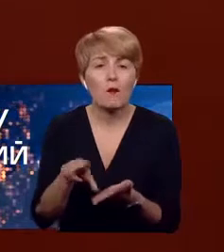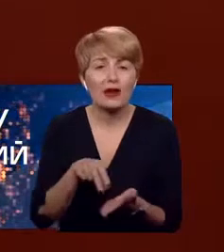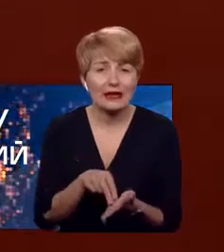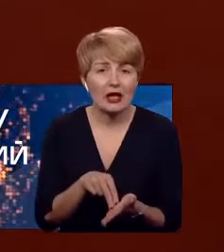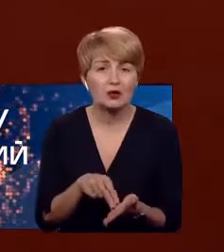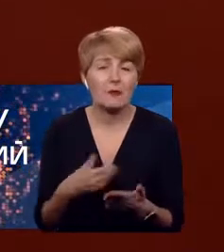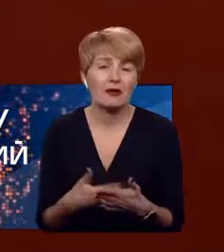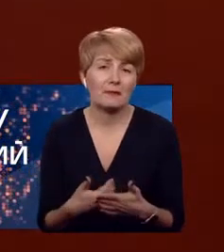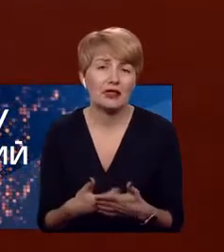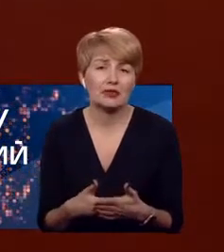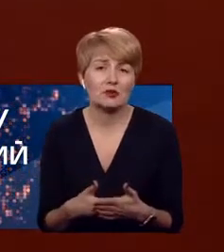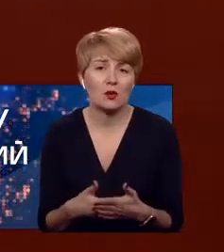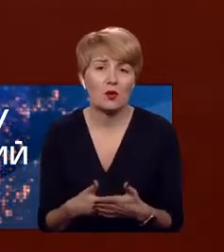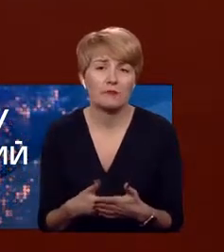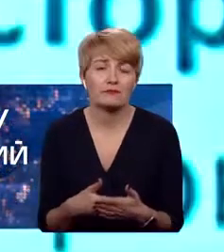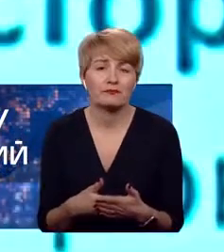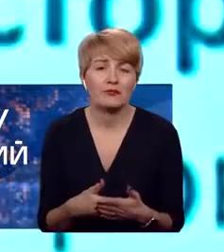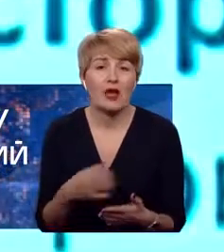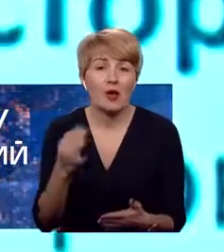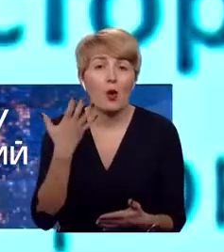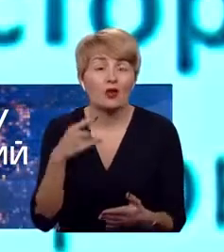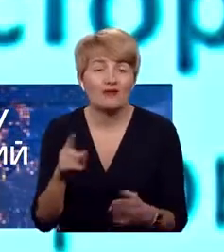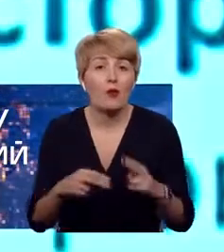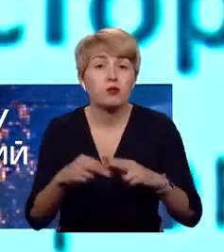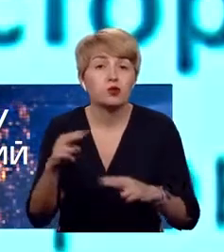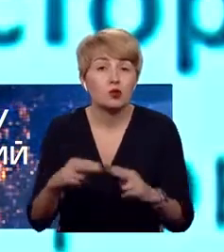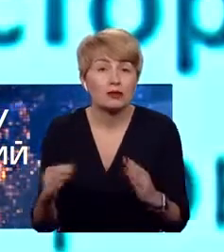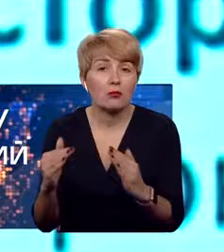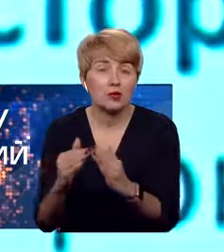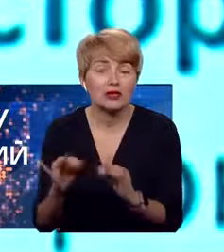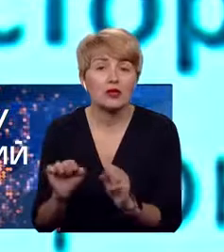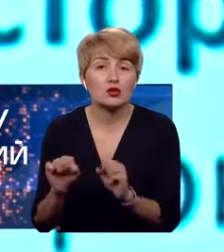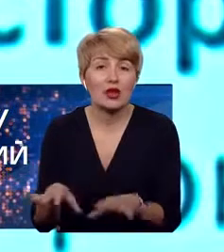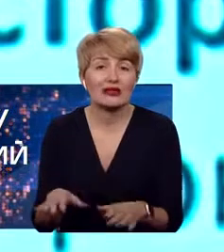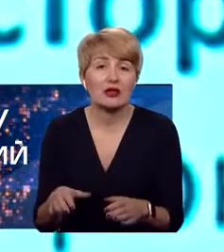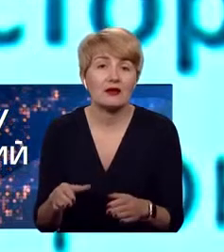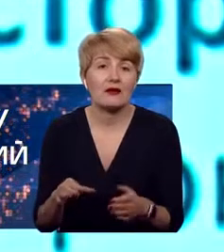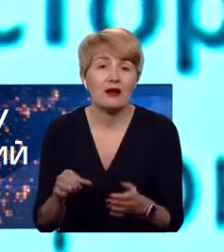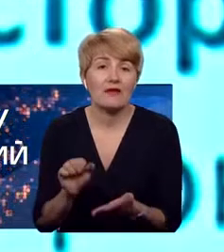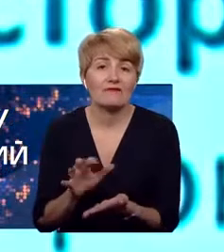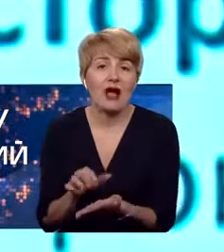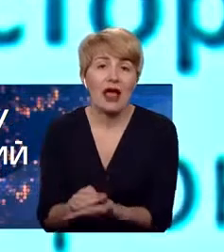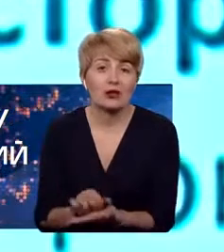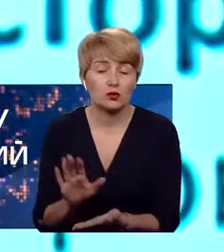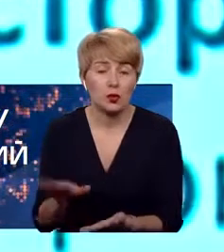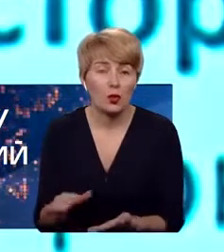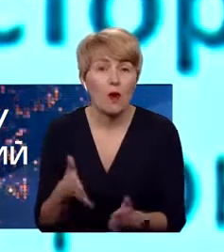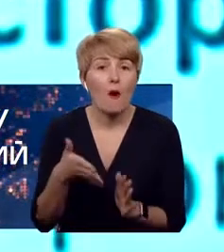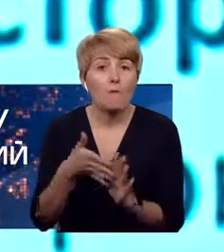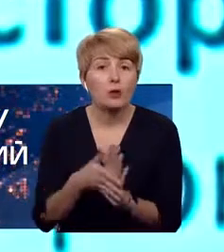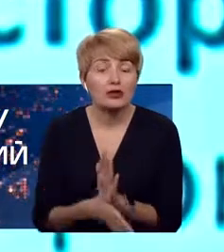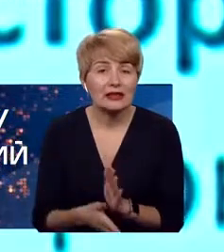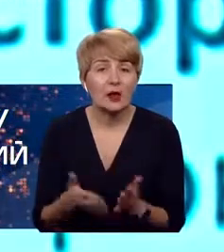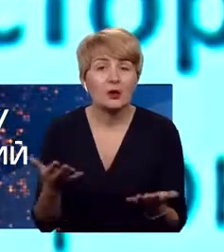на... І коли ви будуєте будинок і здаєте його в оренду. Коли вже будинок побудований, витрати, які ви